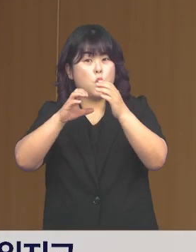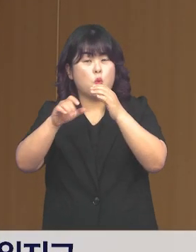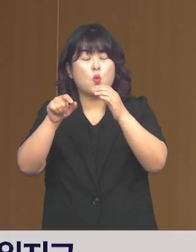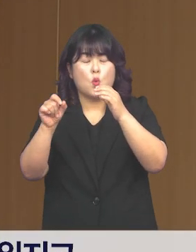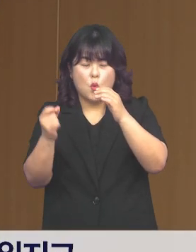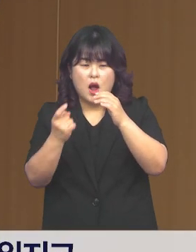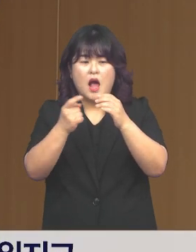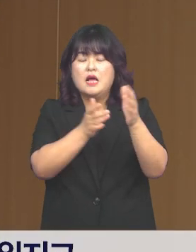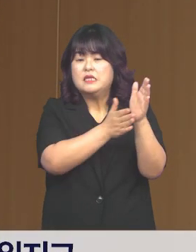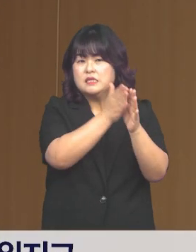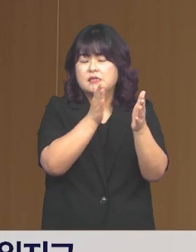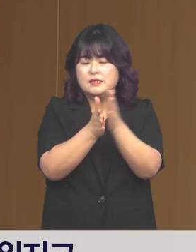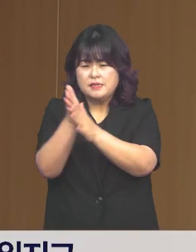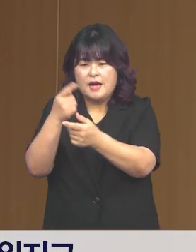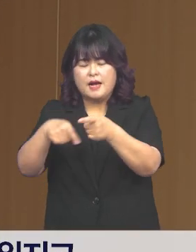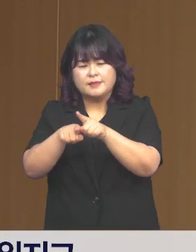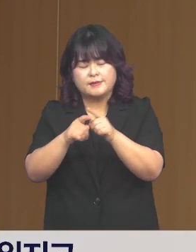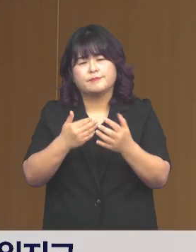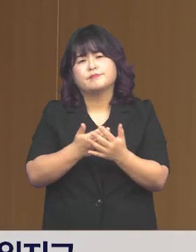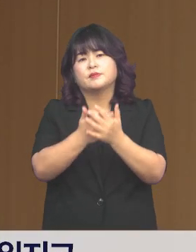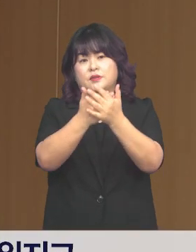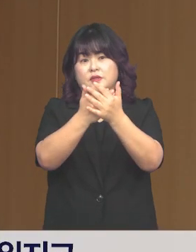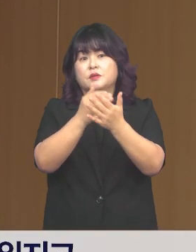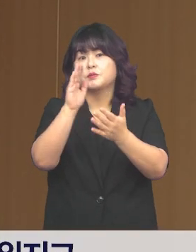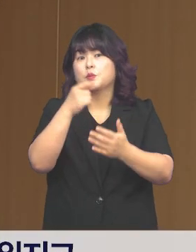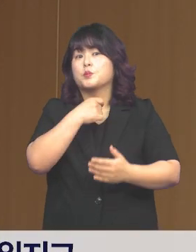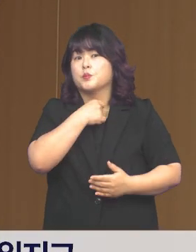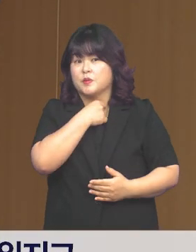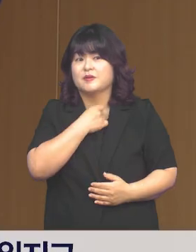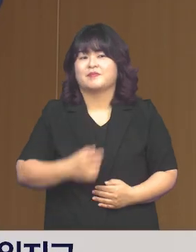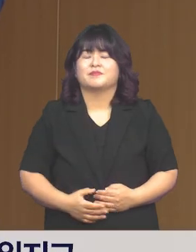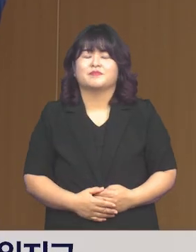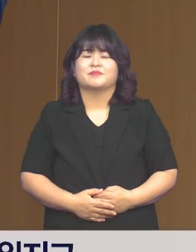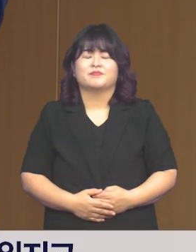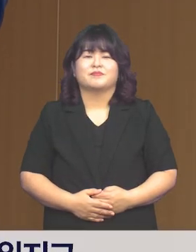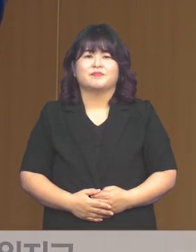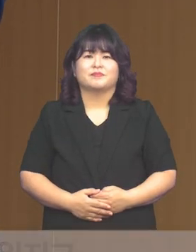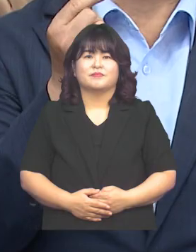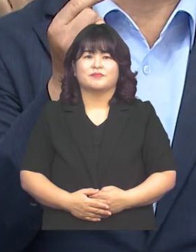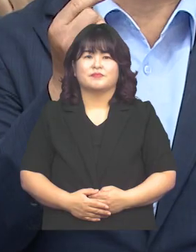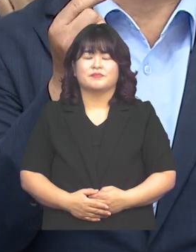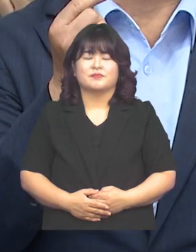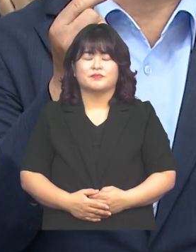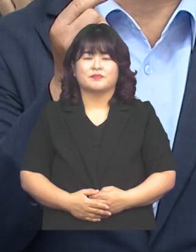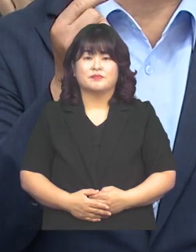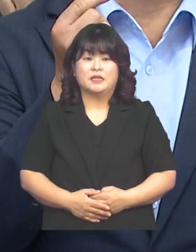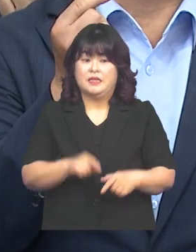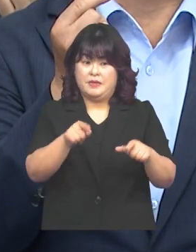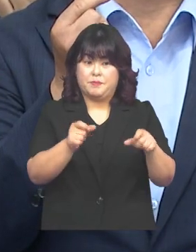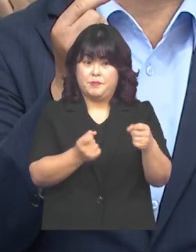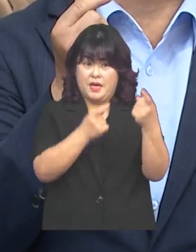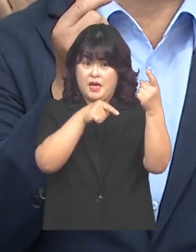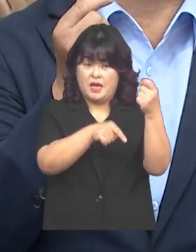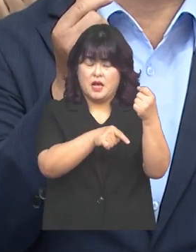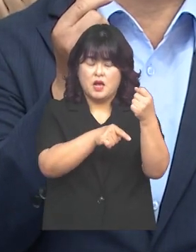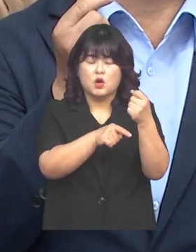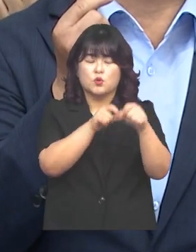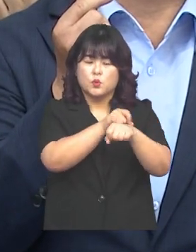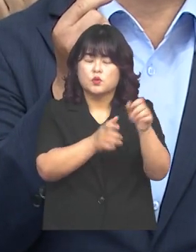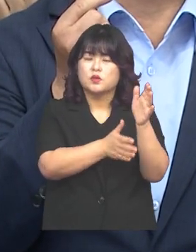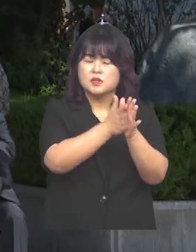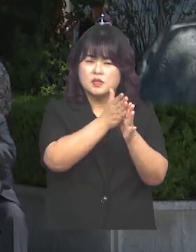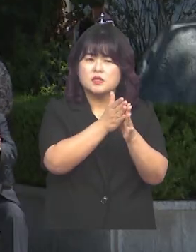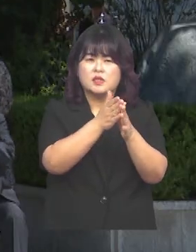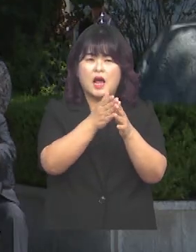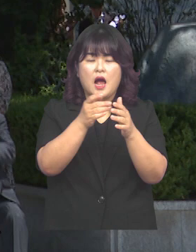소통하면서 양도시의 공동 발전을 기하면 좋겠다는 생각을 합니다. 이번 협약으로 용인